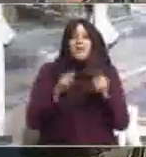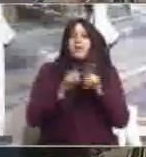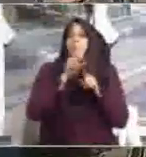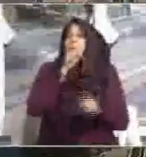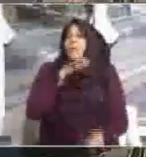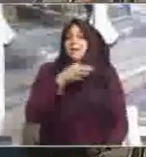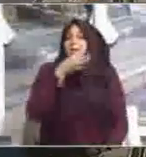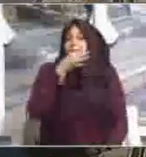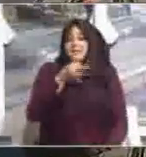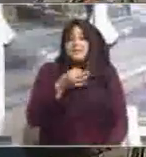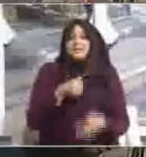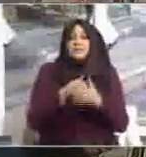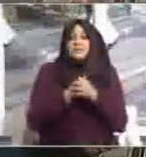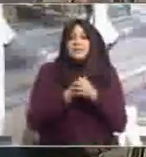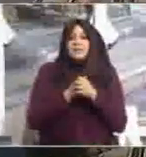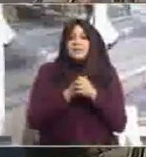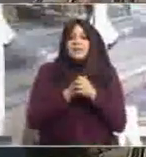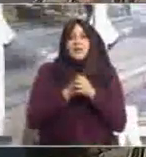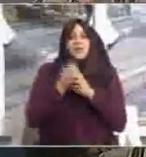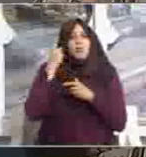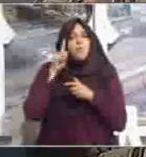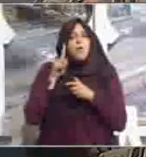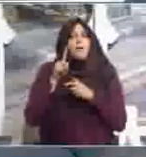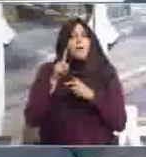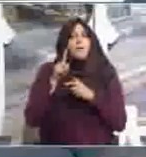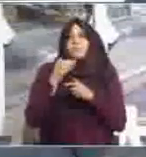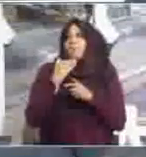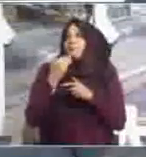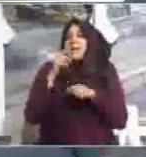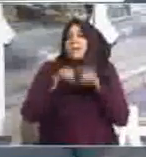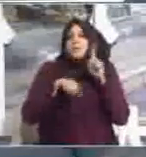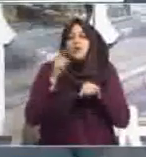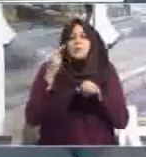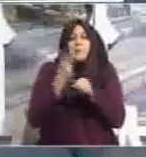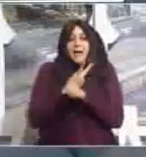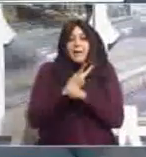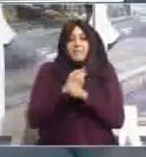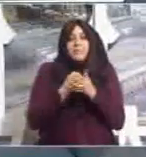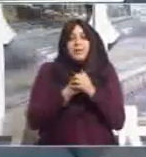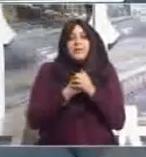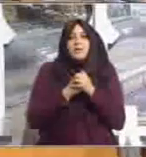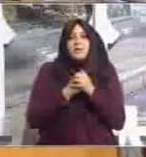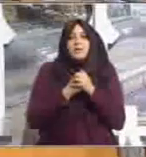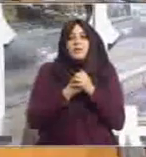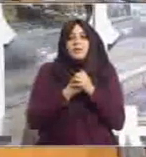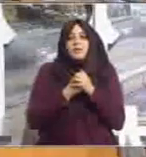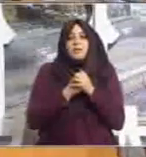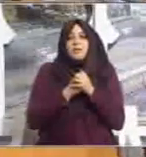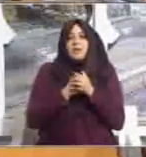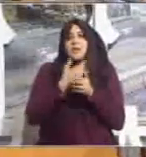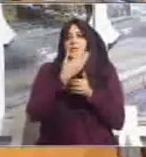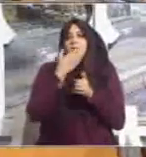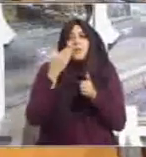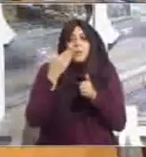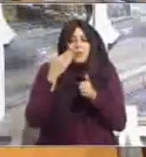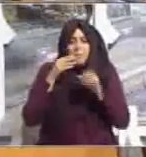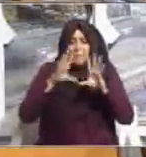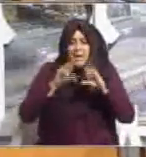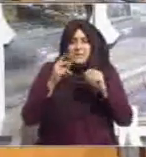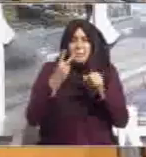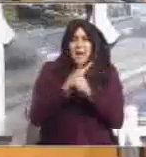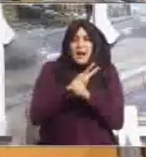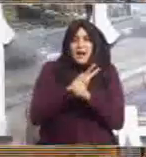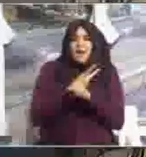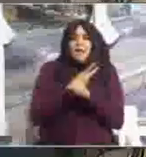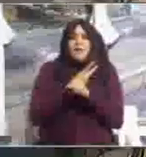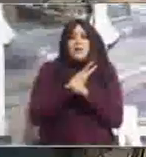صلى الله عليه وسلم يعني المكاره، من انسان يعني باش يصلي في المكاره ويصوم في المكاره، هذه